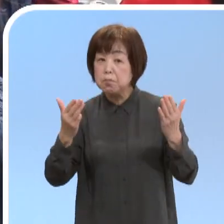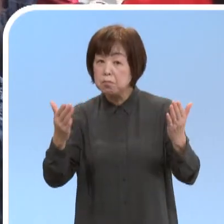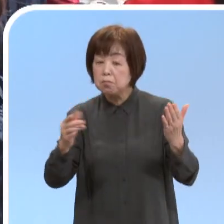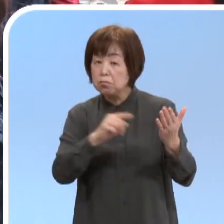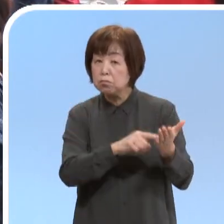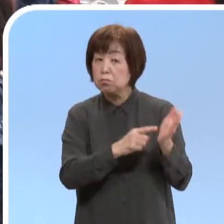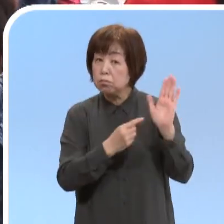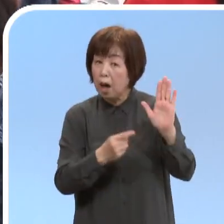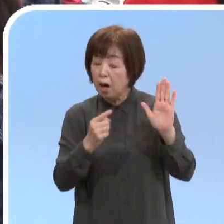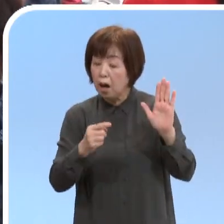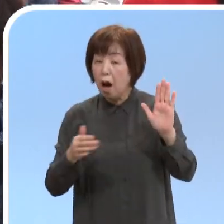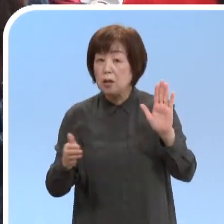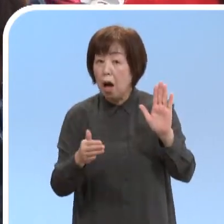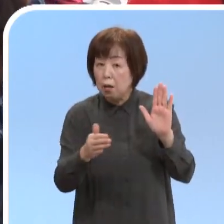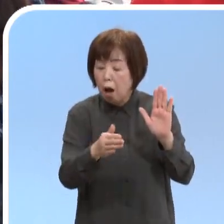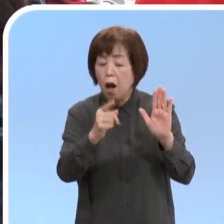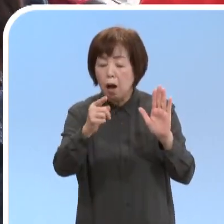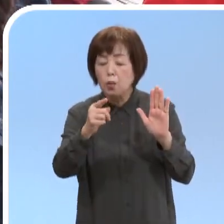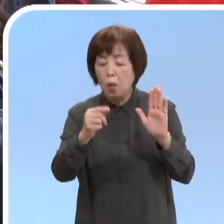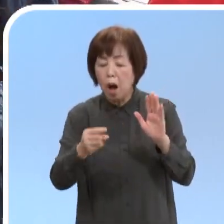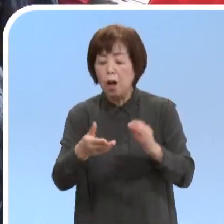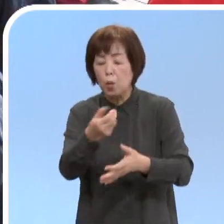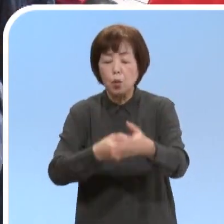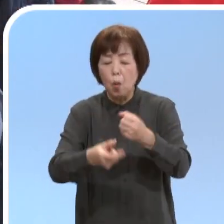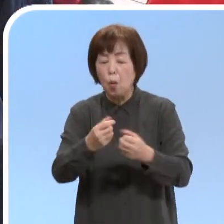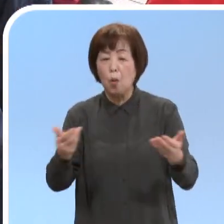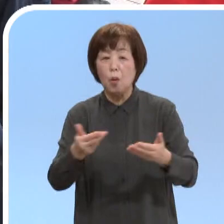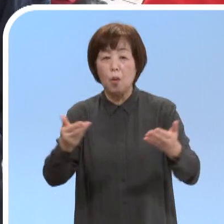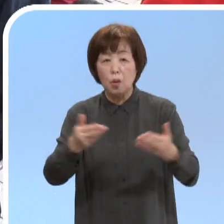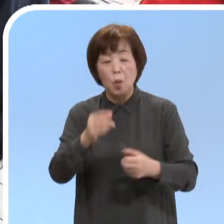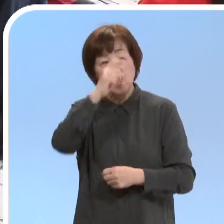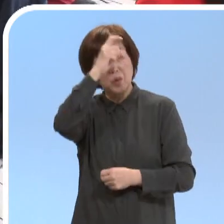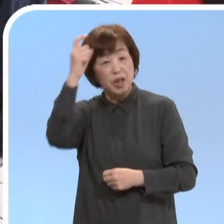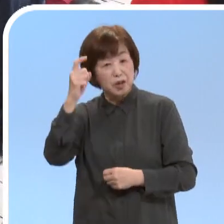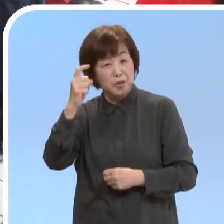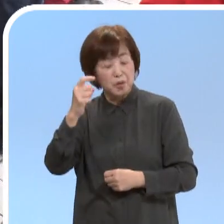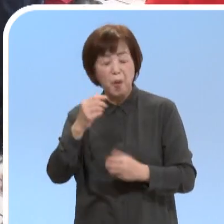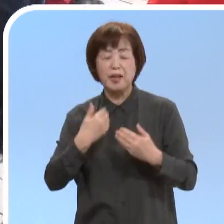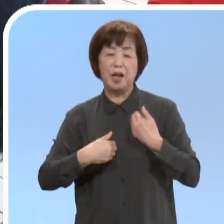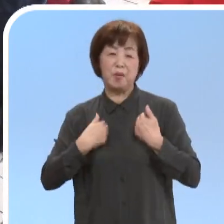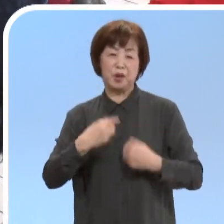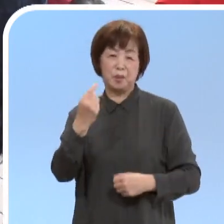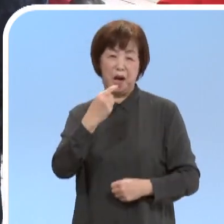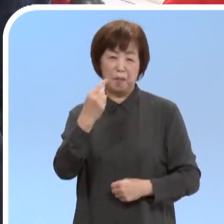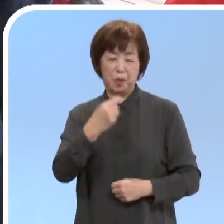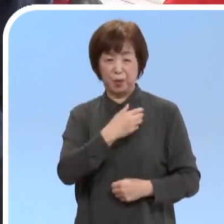使って魚や漁業のクイズを交えながら楽しく学び